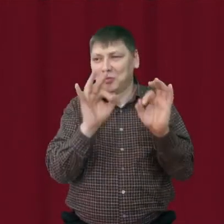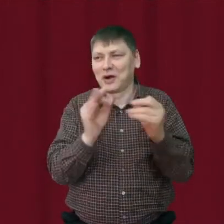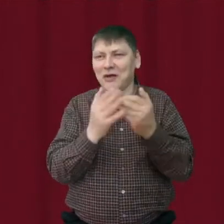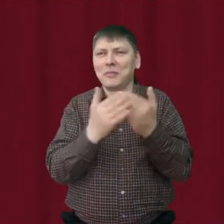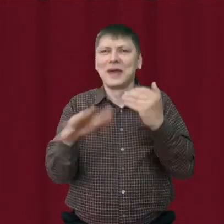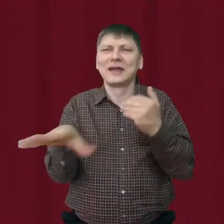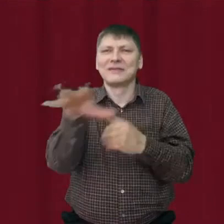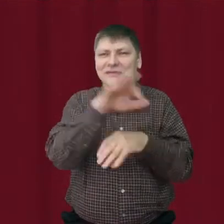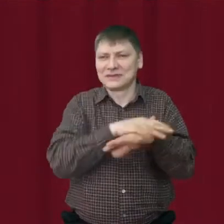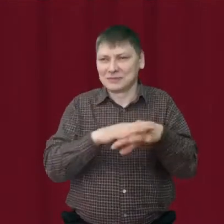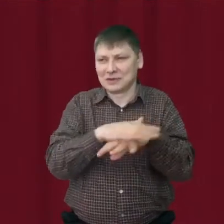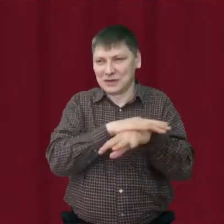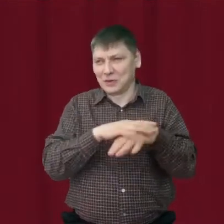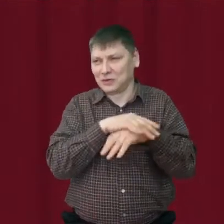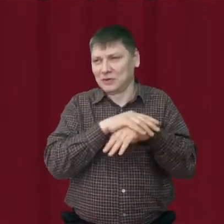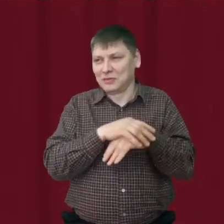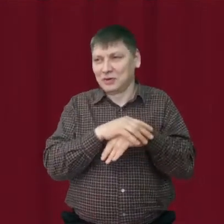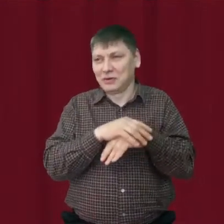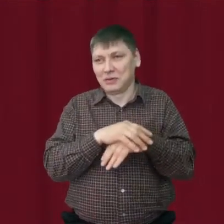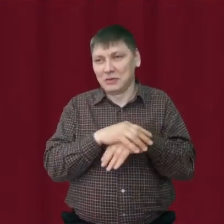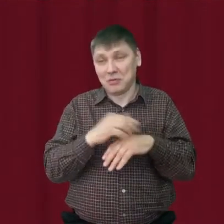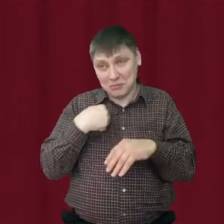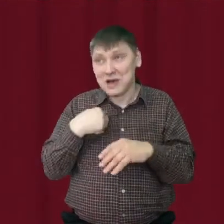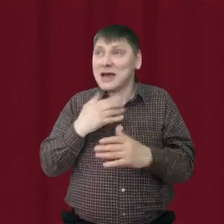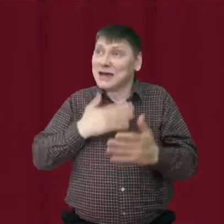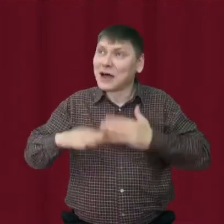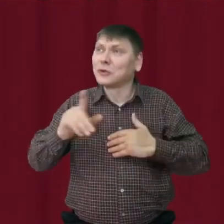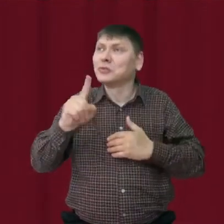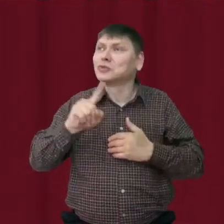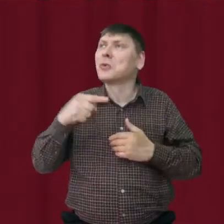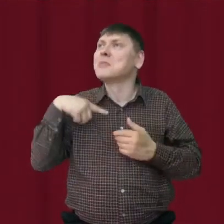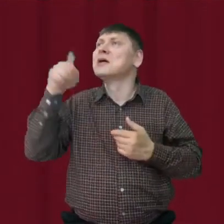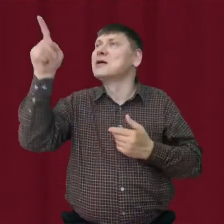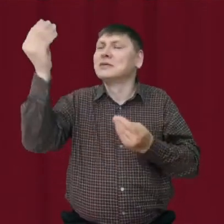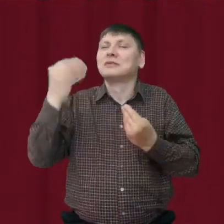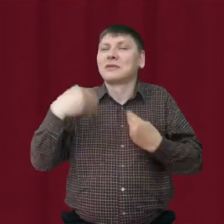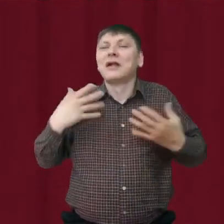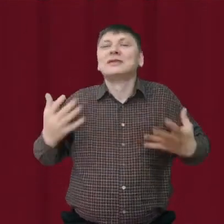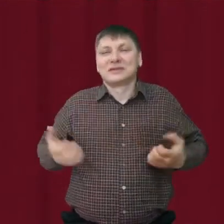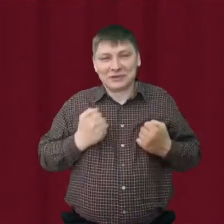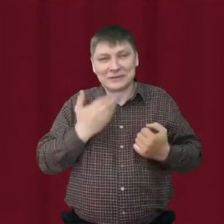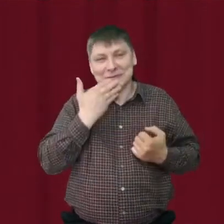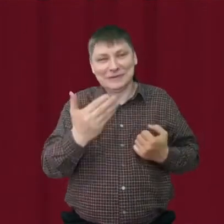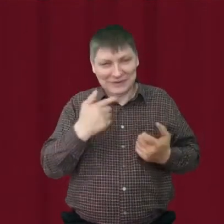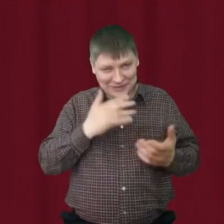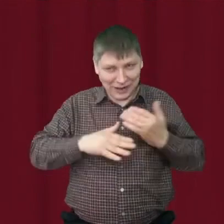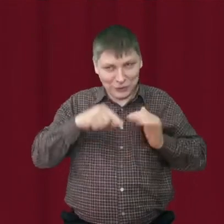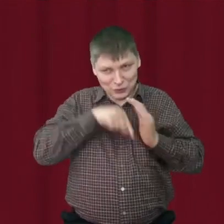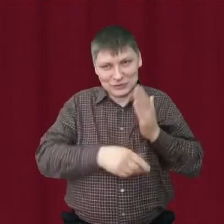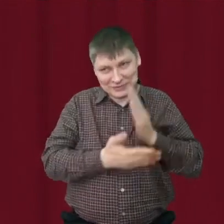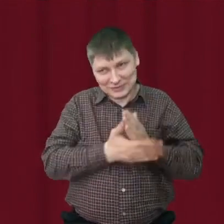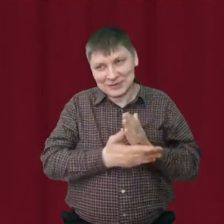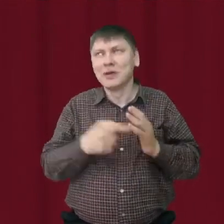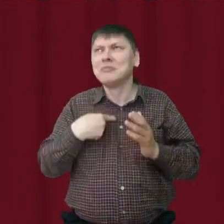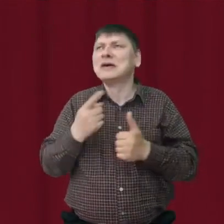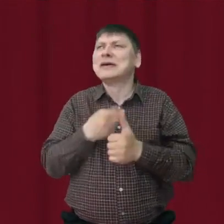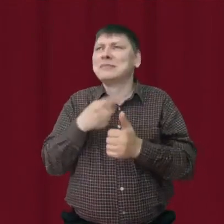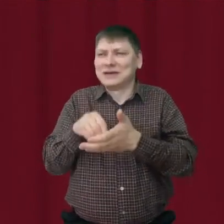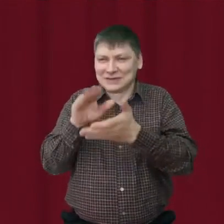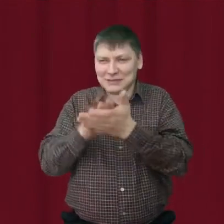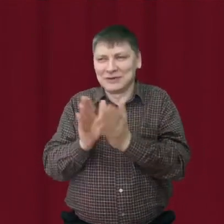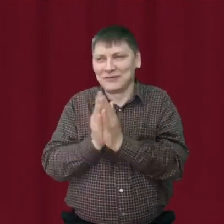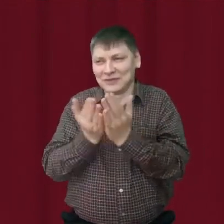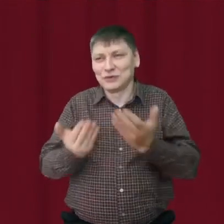народами. Радуемся этому. Радуемся тому, что мы обрели спасение, и наши имена записаны в книге